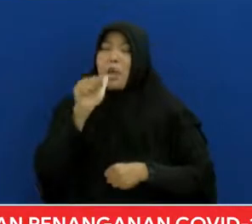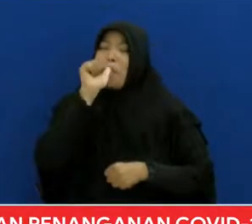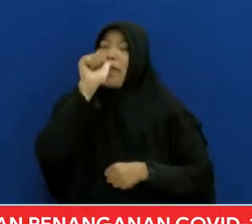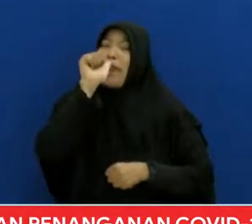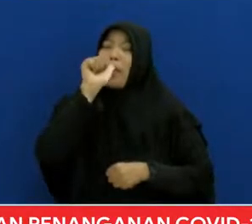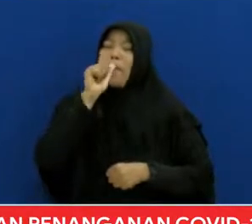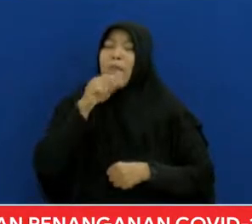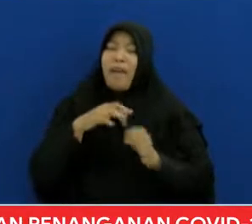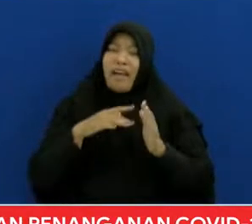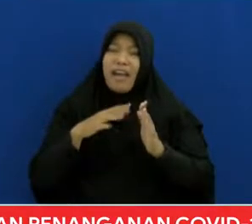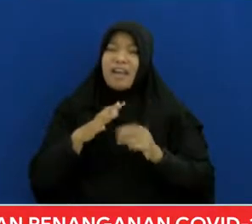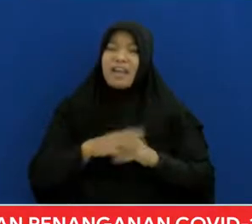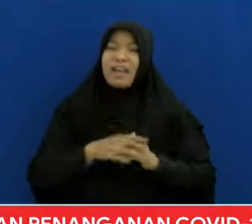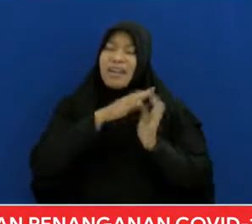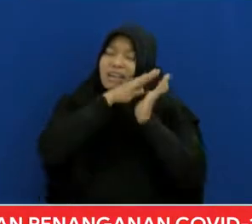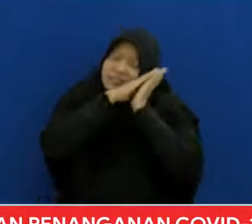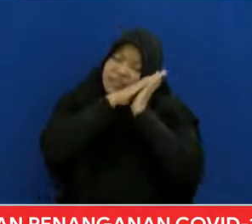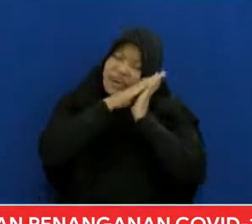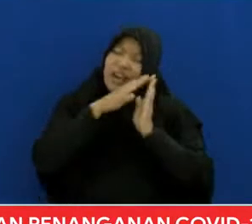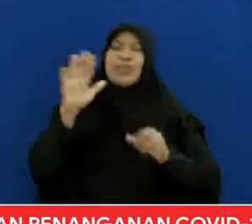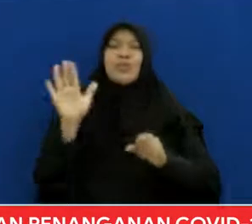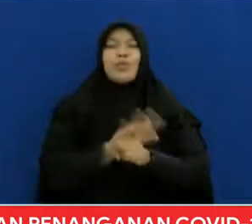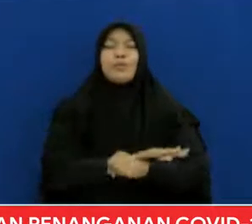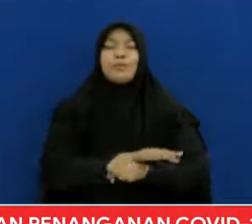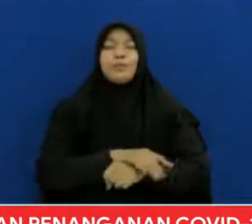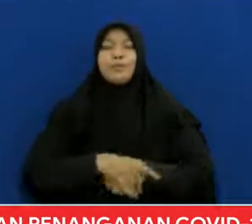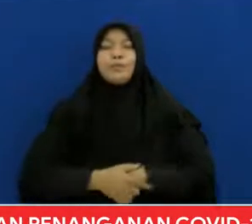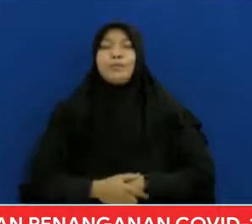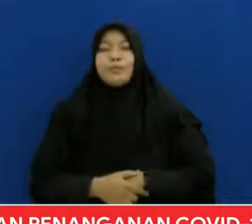air, dan cukup istirahat.